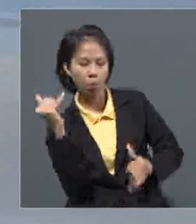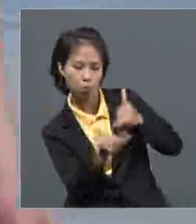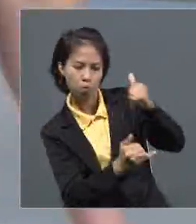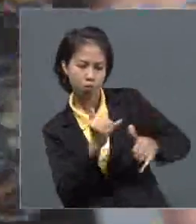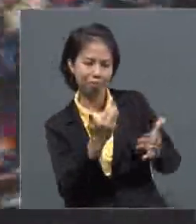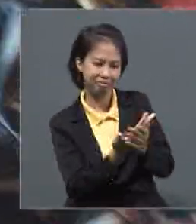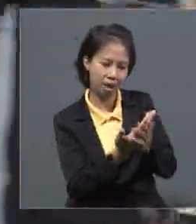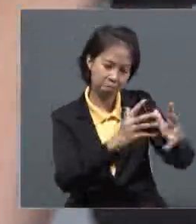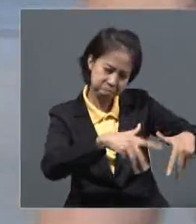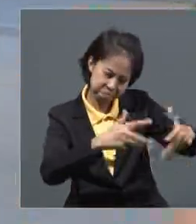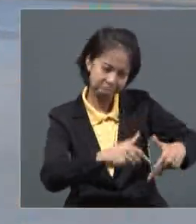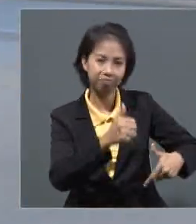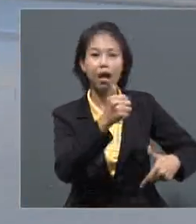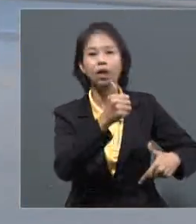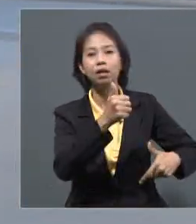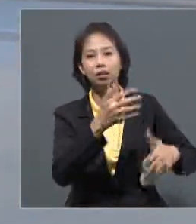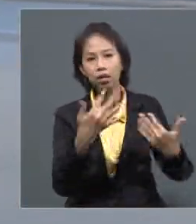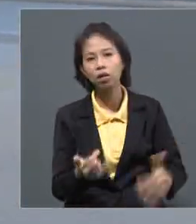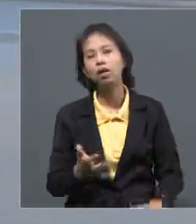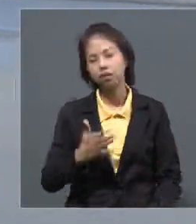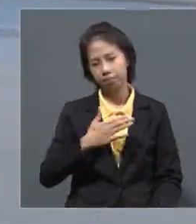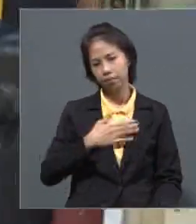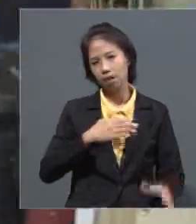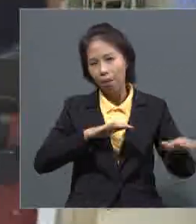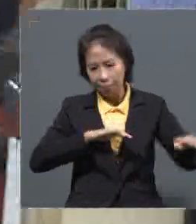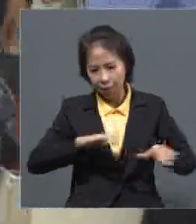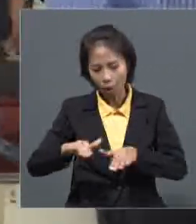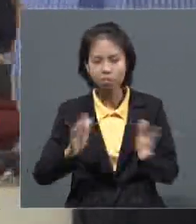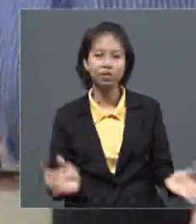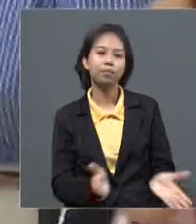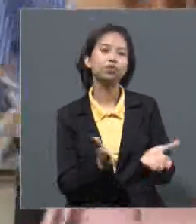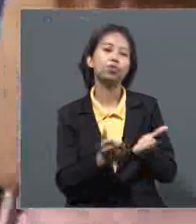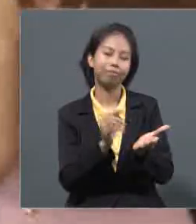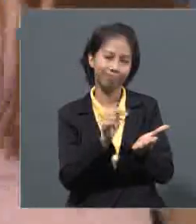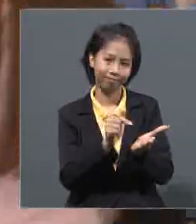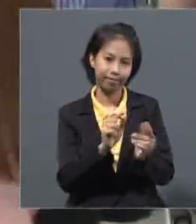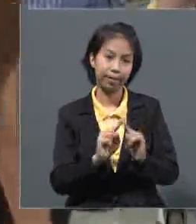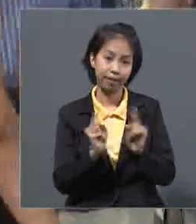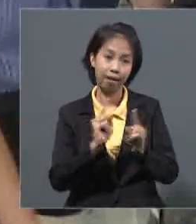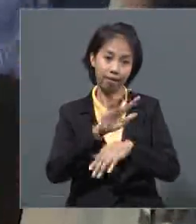ายได้ให้คนในพื้นที่ซึ่งพรรคร่วมรัฐบาลก็พร้อมสนับสนุนนโยบายซึ่งกันและกันแ